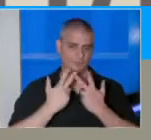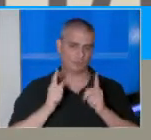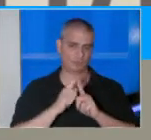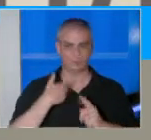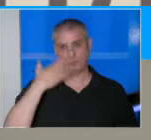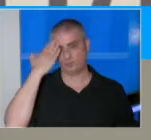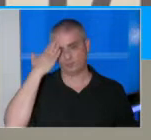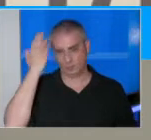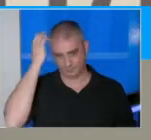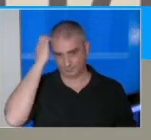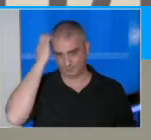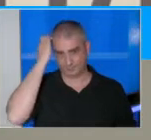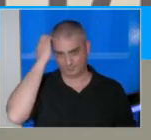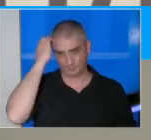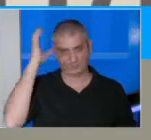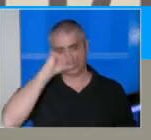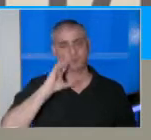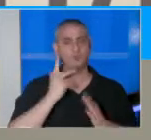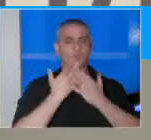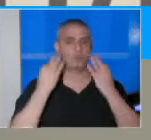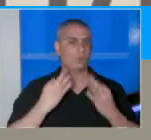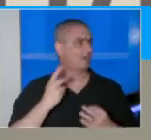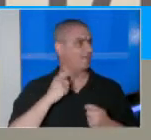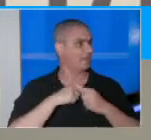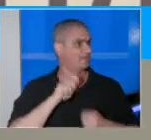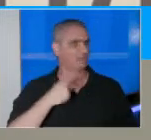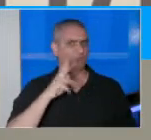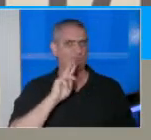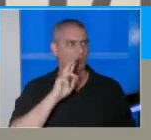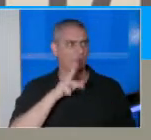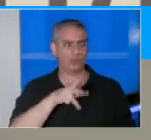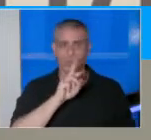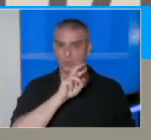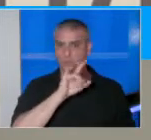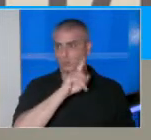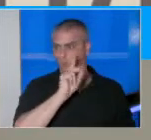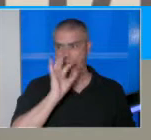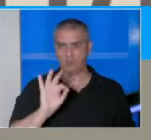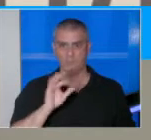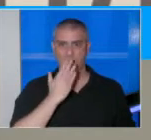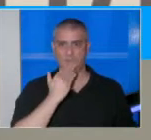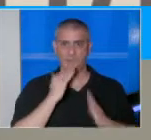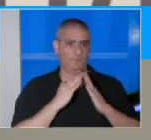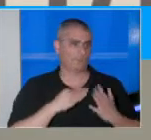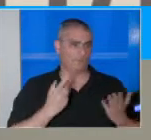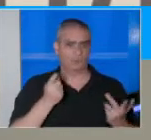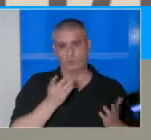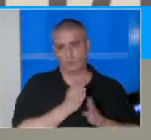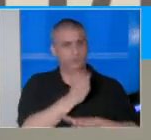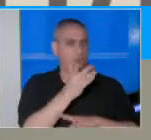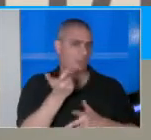שאנחנו מציגים, וגם אג'נדה מאוד מאוד ברורה. כן, אבל חבר הכנסת פורר, רון חולדאי למעשה יכול לפגוע בישראל ביתנו, שהוא